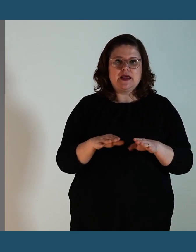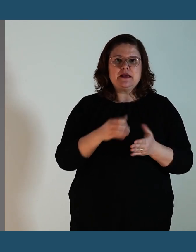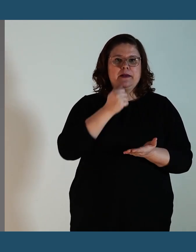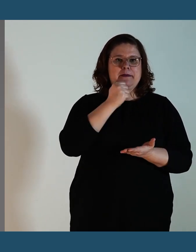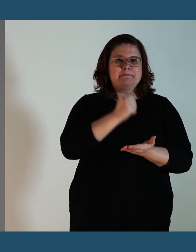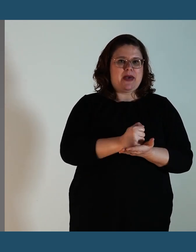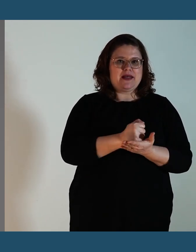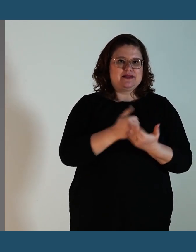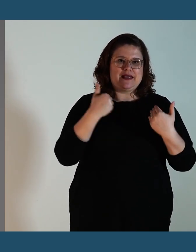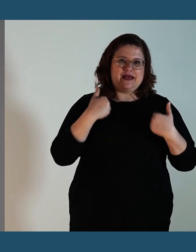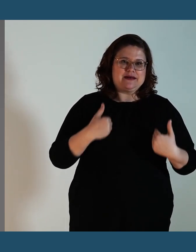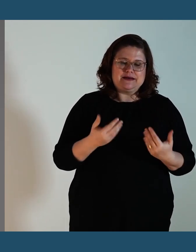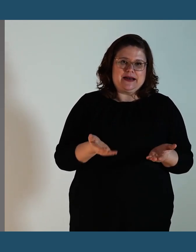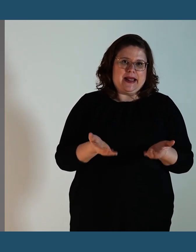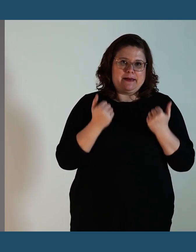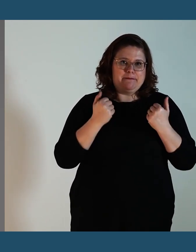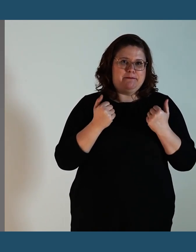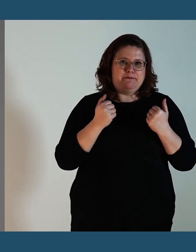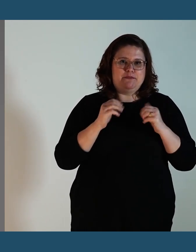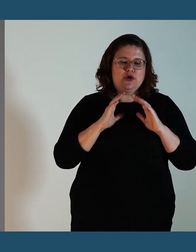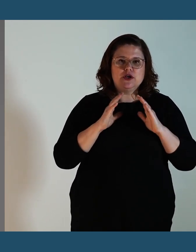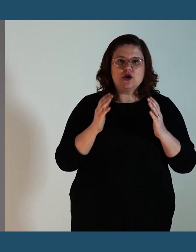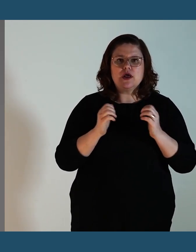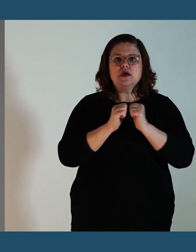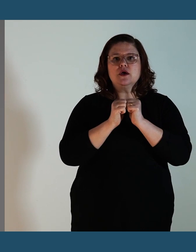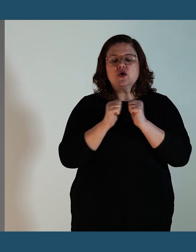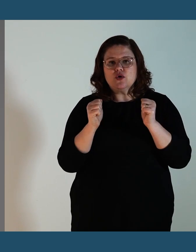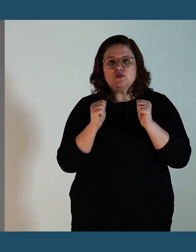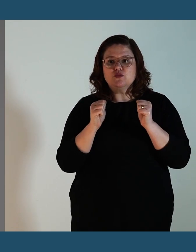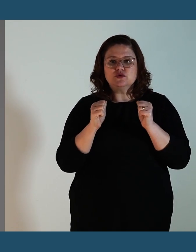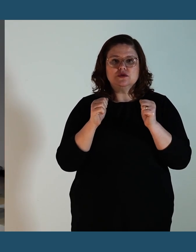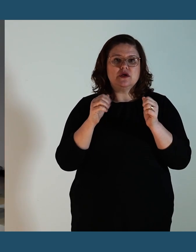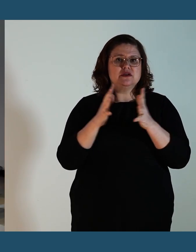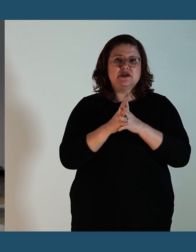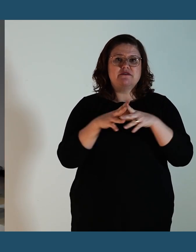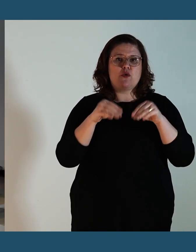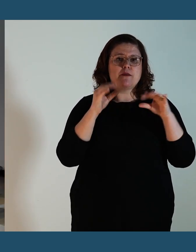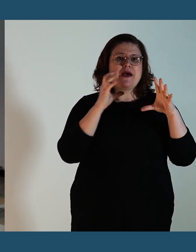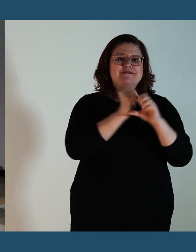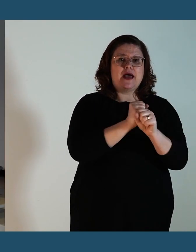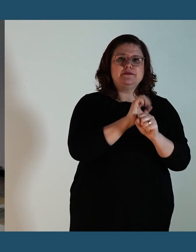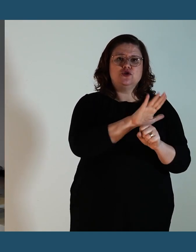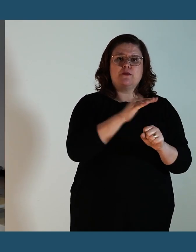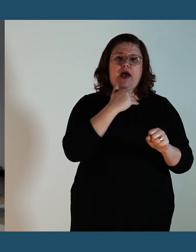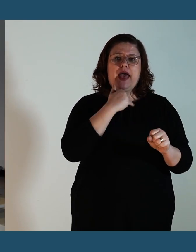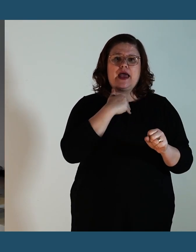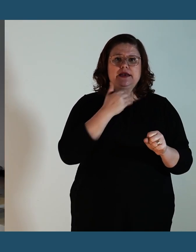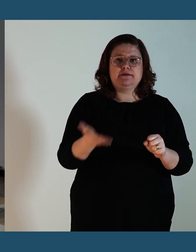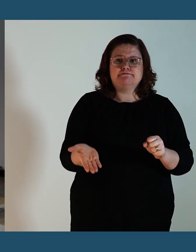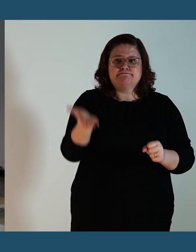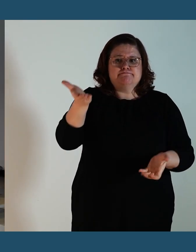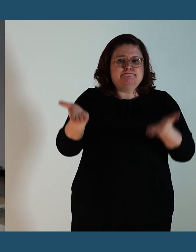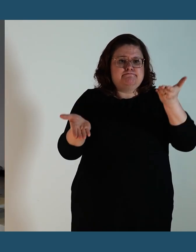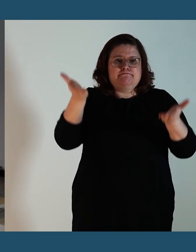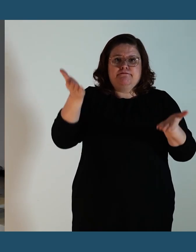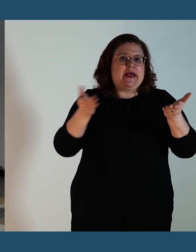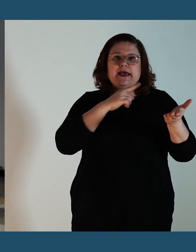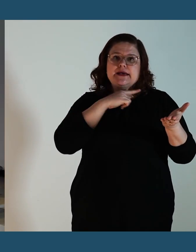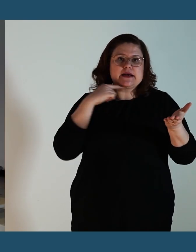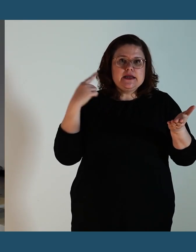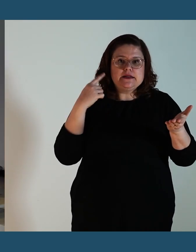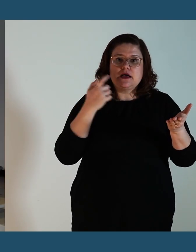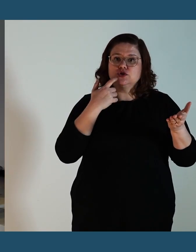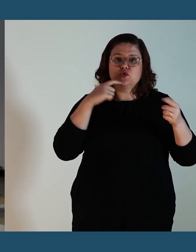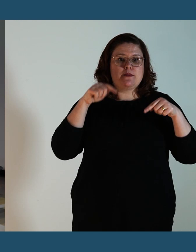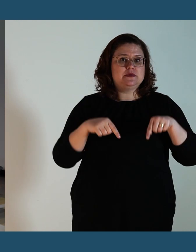päättäjä näissä asioissa, mutta se, että meillä ei selkeästikään näiden vähemmistöjen ääni kuulu tarpeeksi ja se, että Suomessa ei oikeasti